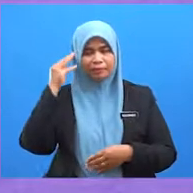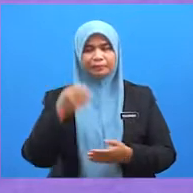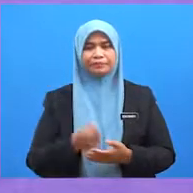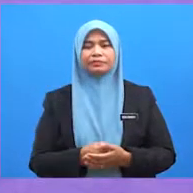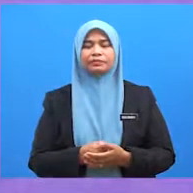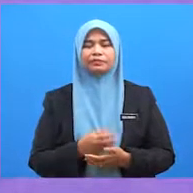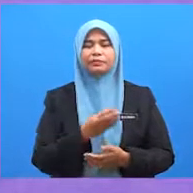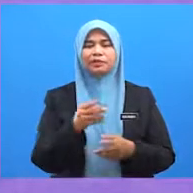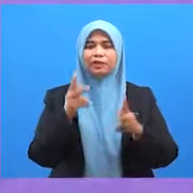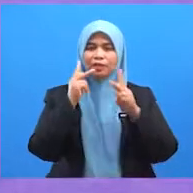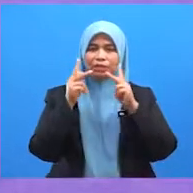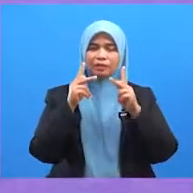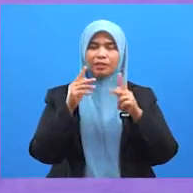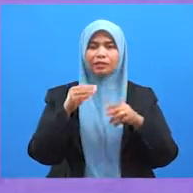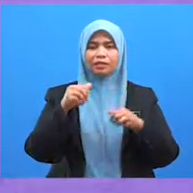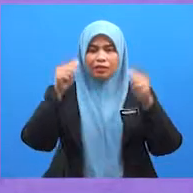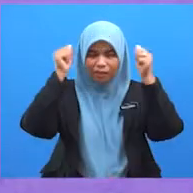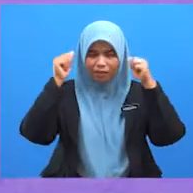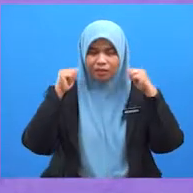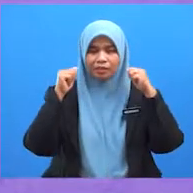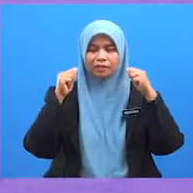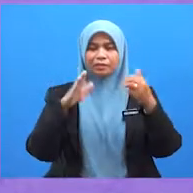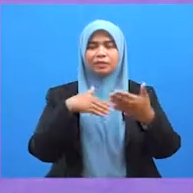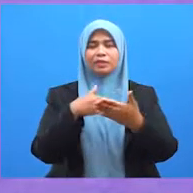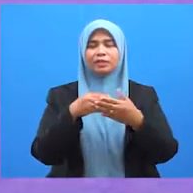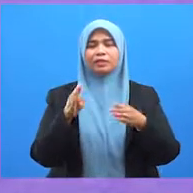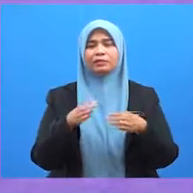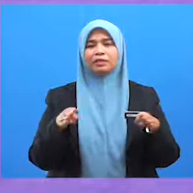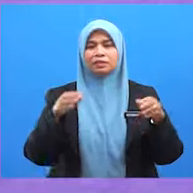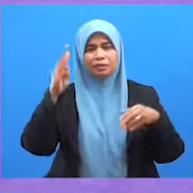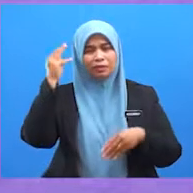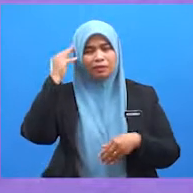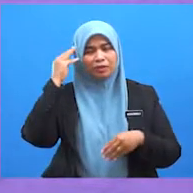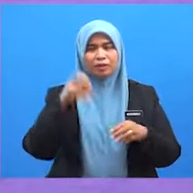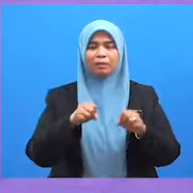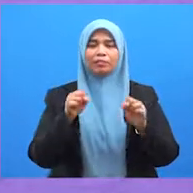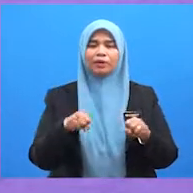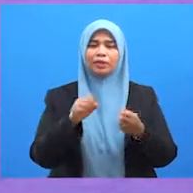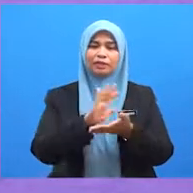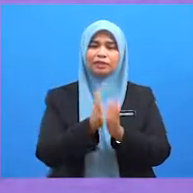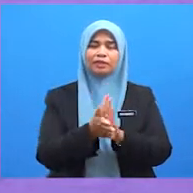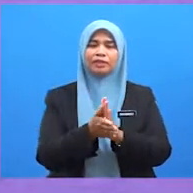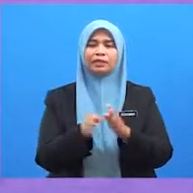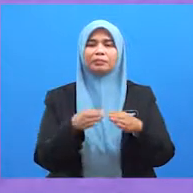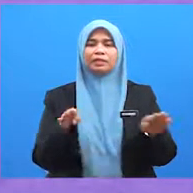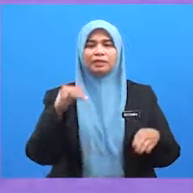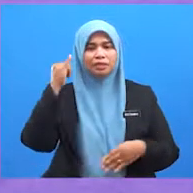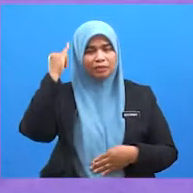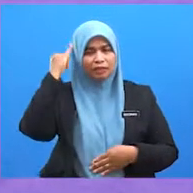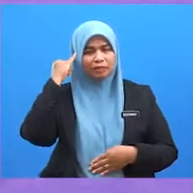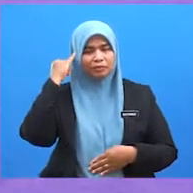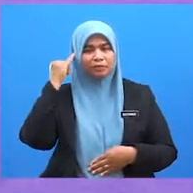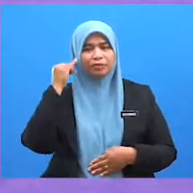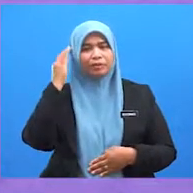dengan kata-kata Arab. Sehingga bahasa Melayu mampu menjadi bahasa ilmu